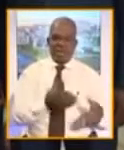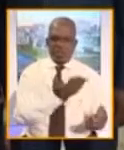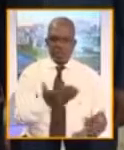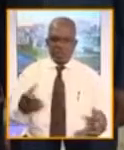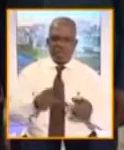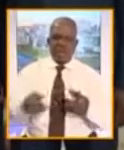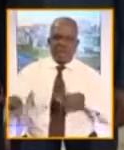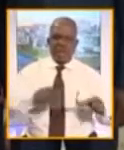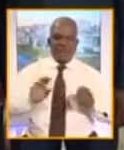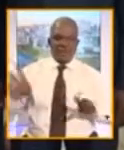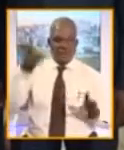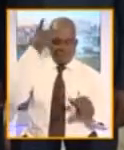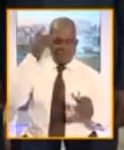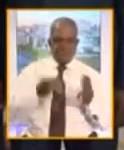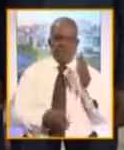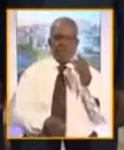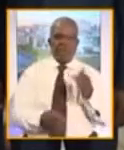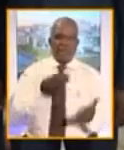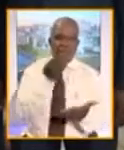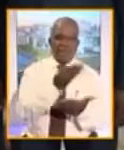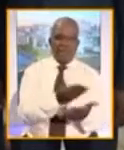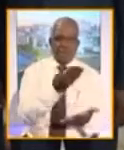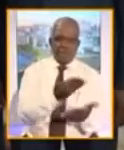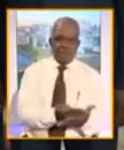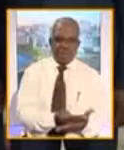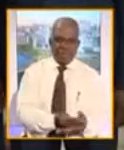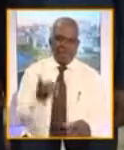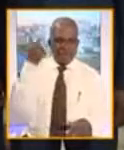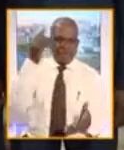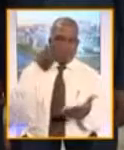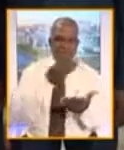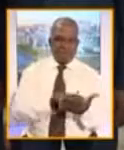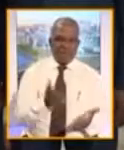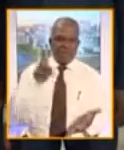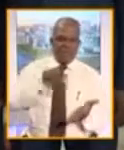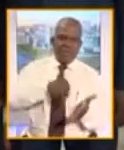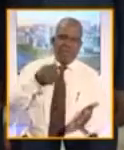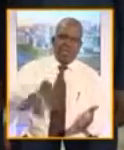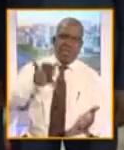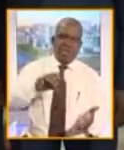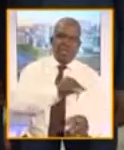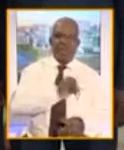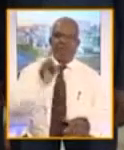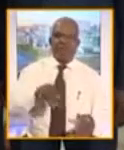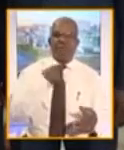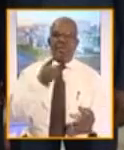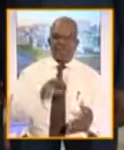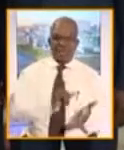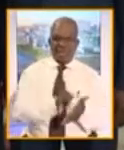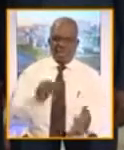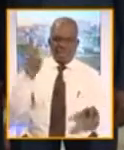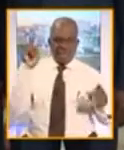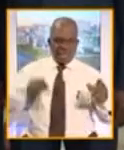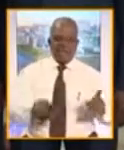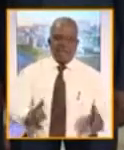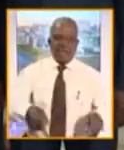politique budgétaire pour le budget 2018. Ces mesures devraient permettre